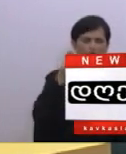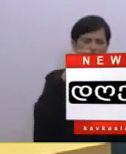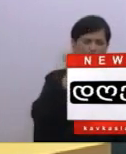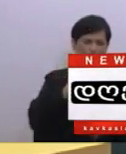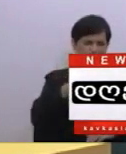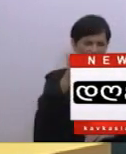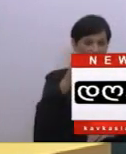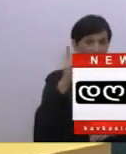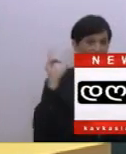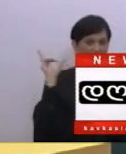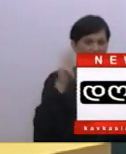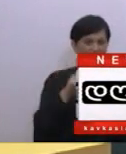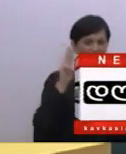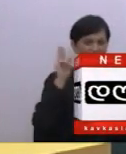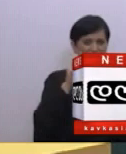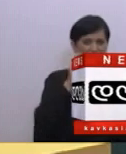რა.